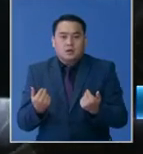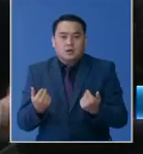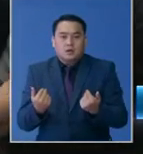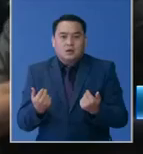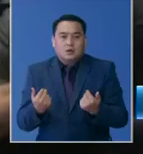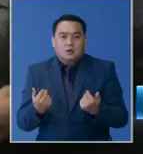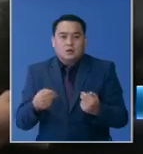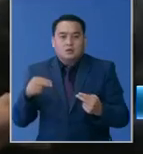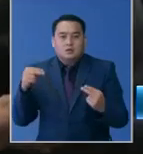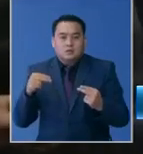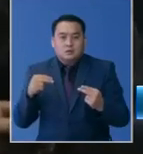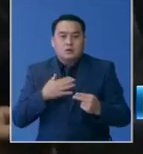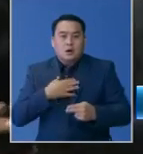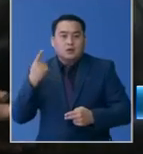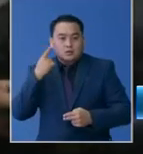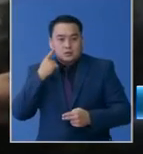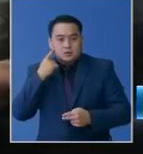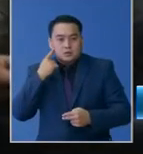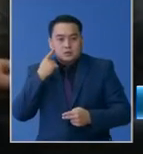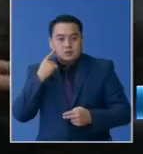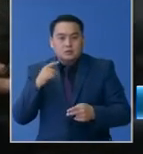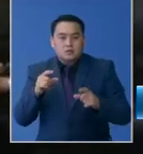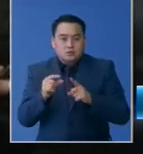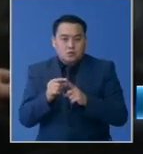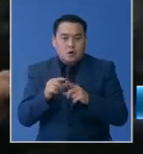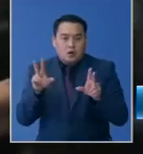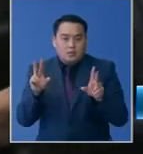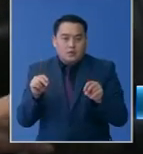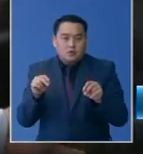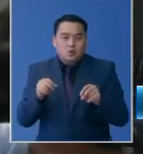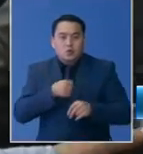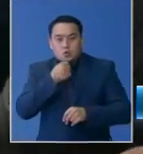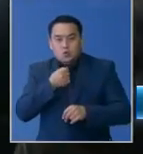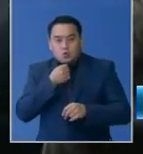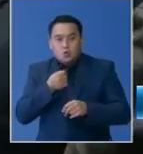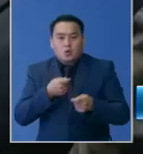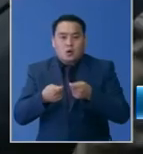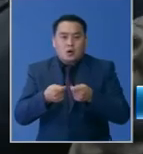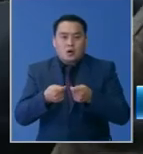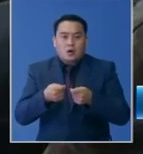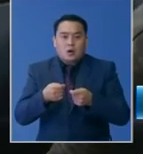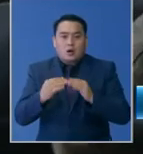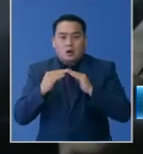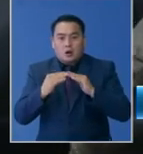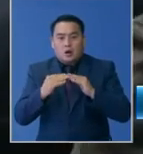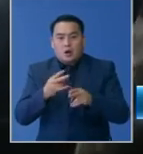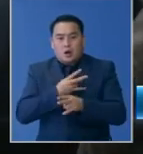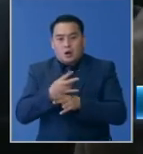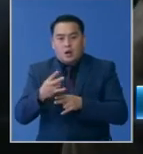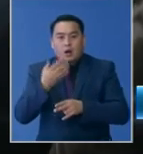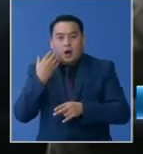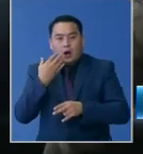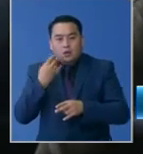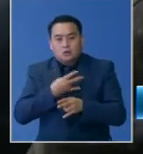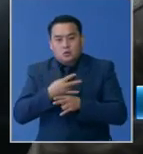Вот свидетель стоит. Я слышал, сказали, что слово дают. Үлкен басшылар келіп айтып жатыр, мына контейнерді алып тастайсыз ба? Жақсы, алып тастаймыз. Қашанға дейін